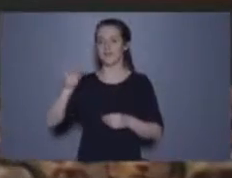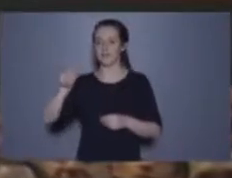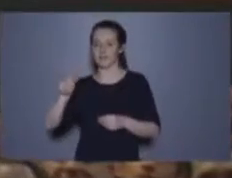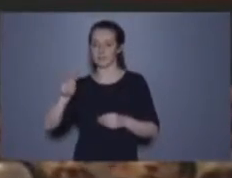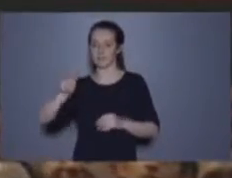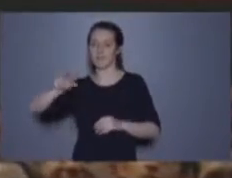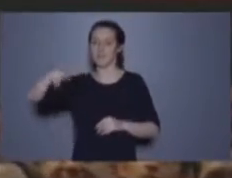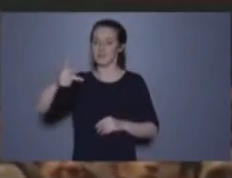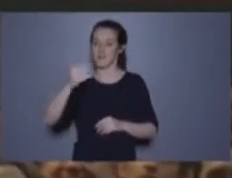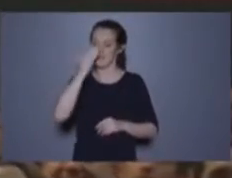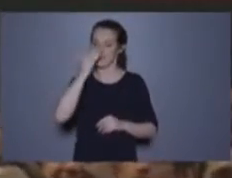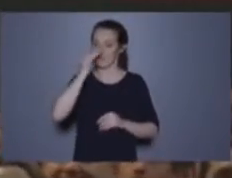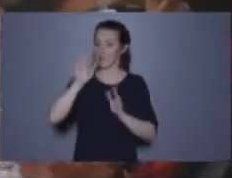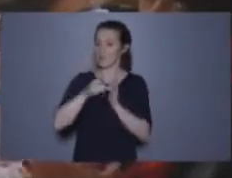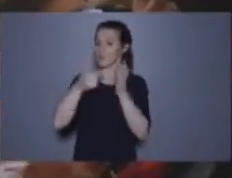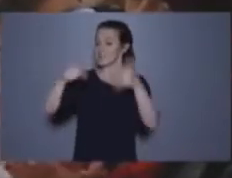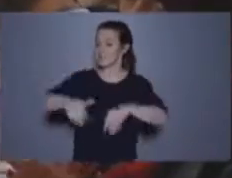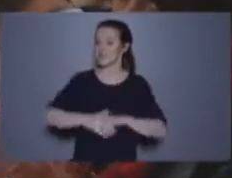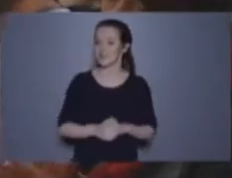Et tout à l'heure,